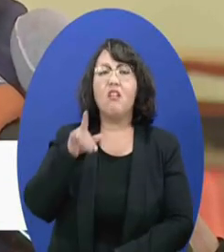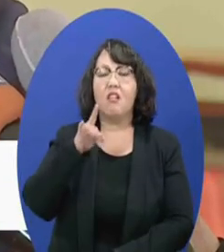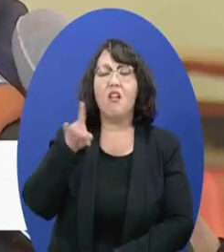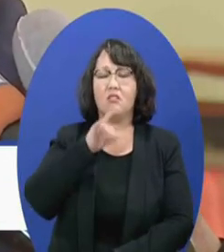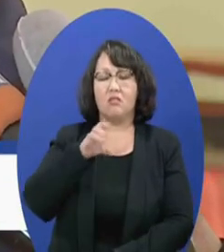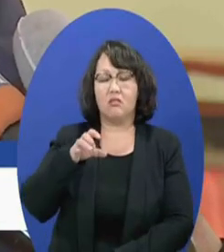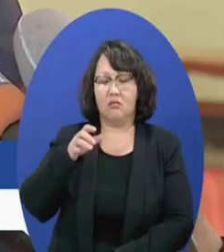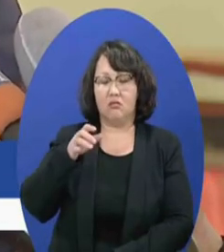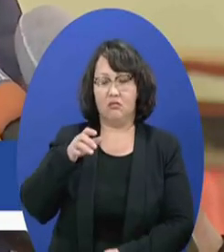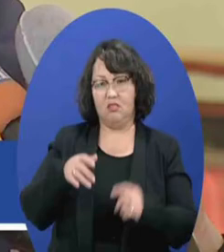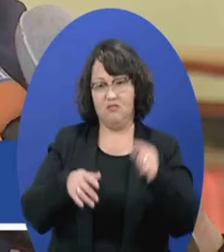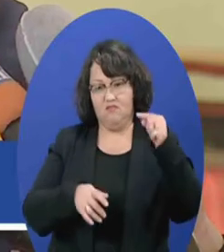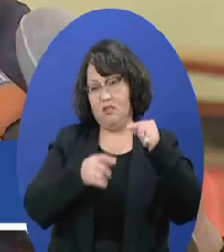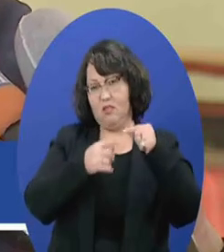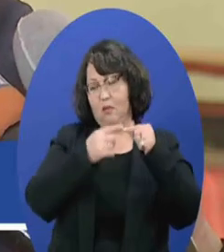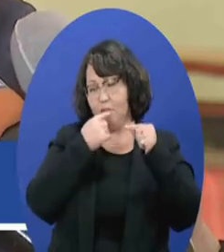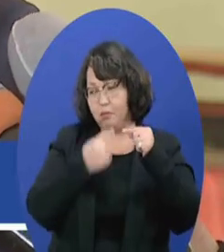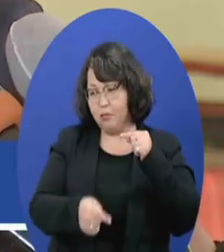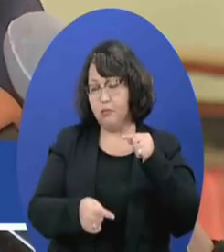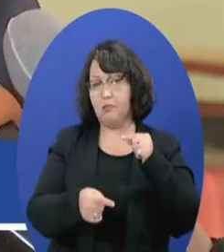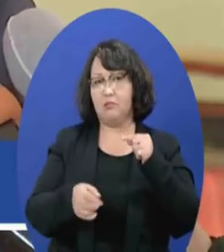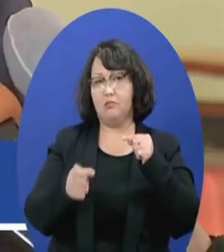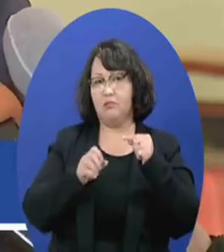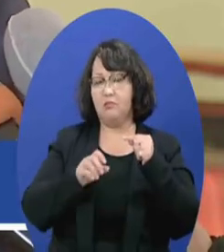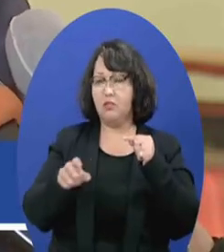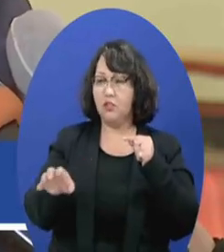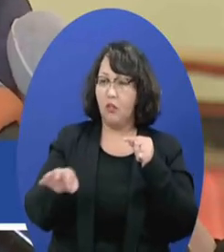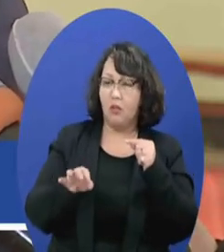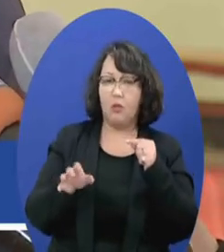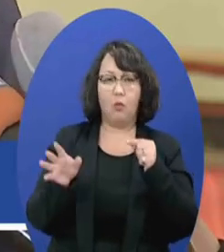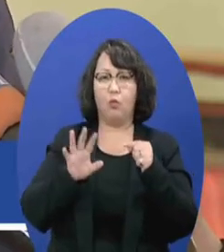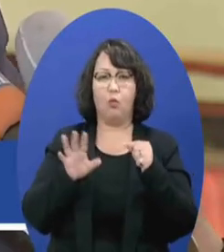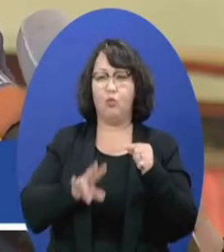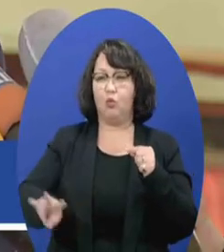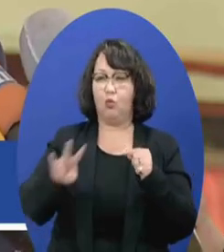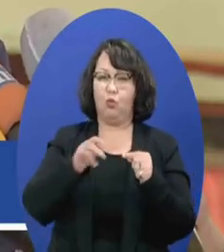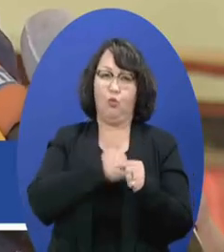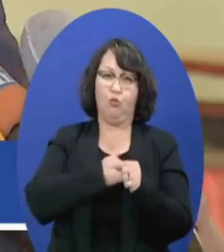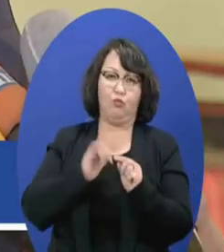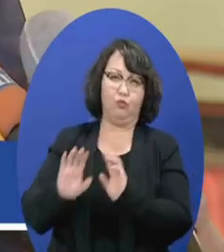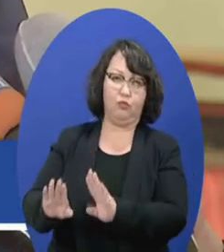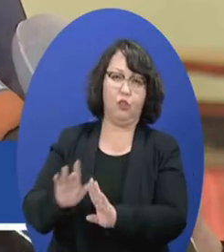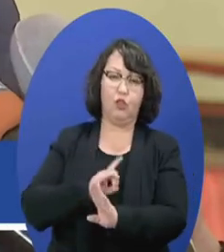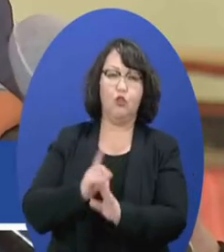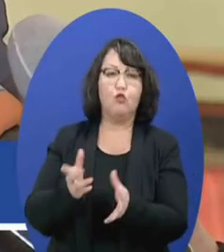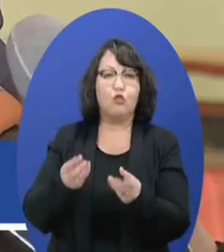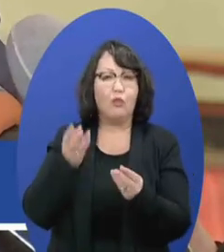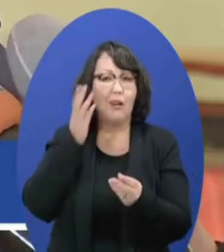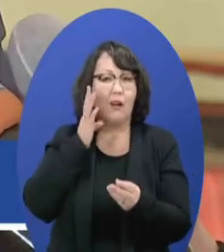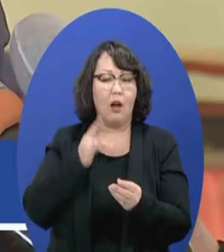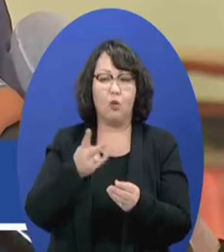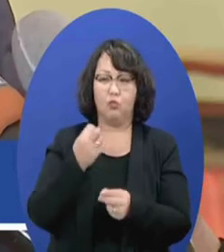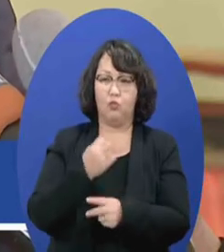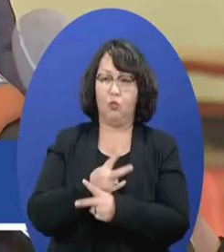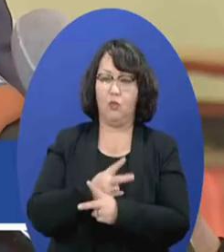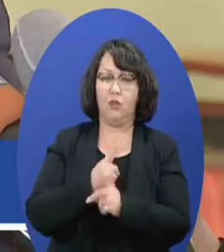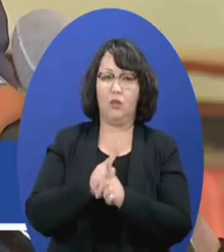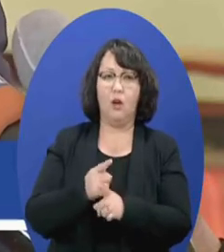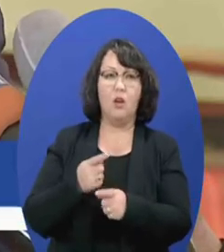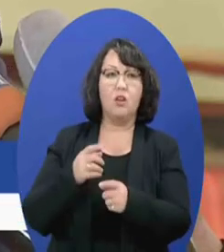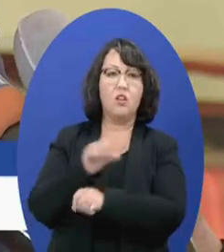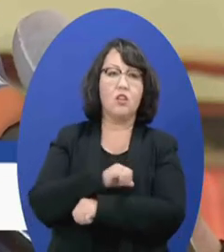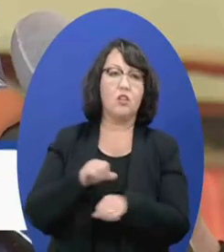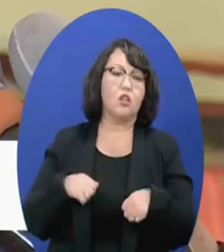нутгийн өдрөсөйг бас шууд халтсан болох учраас бид зөвлөлийн хэлбрээр одоо байгаа үндсүүлийнхаа хүрээнд тэр хурал дээр нь